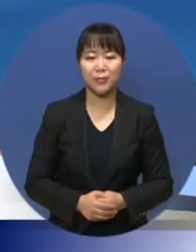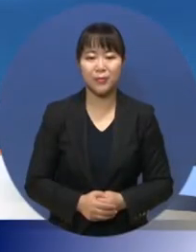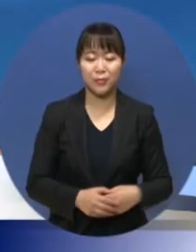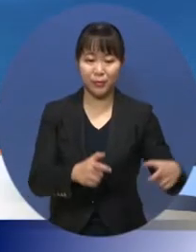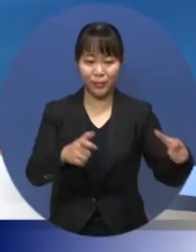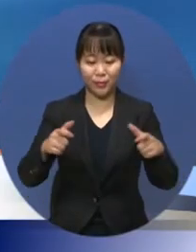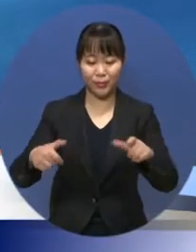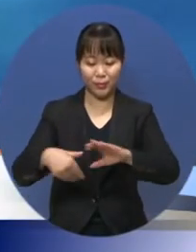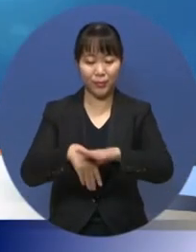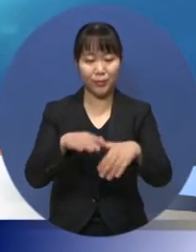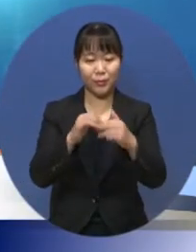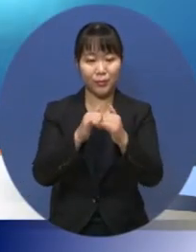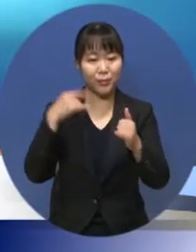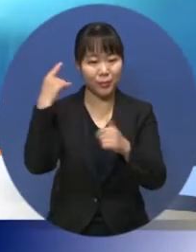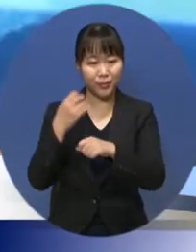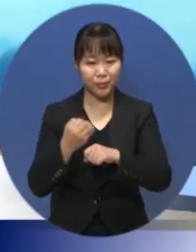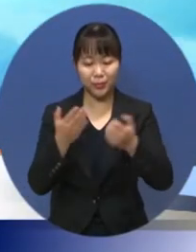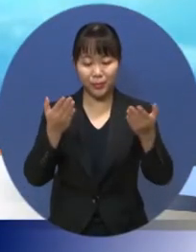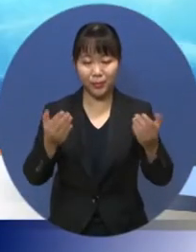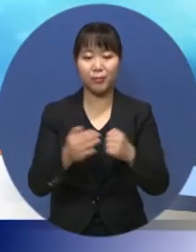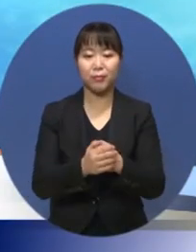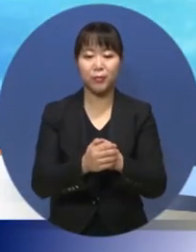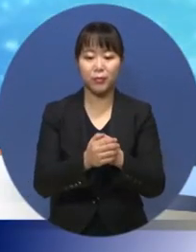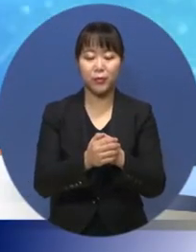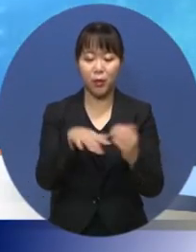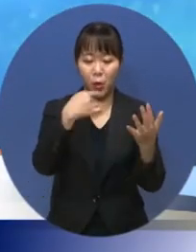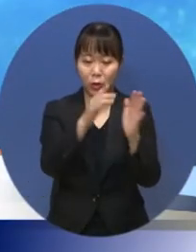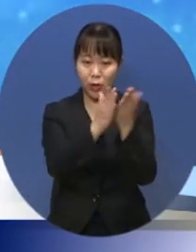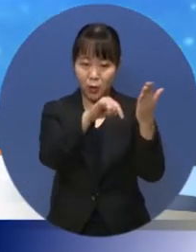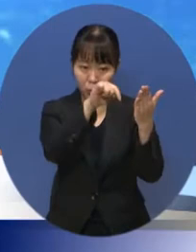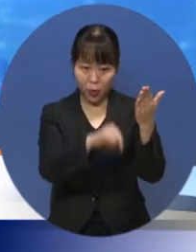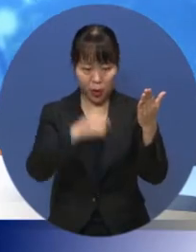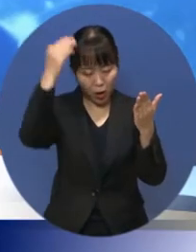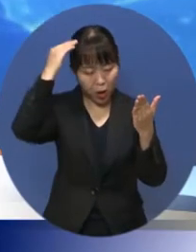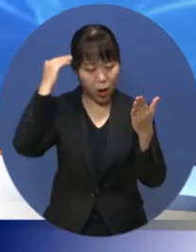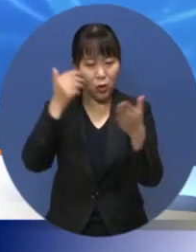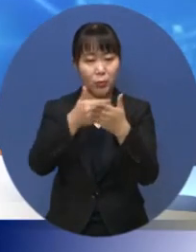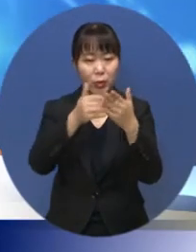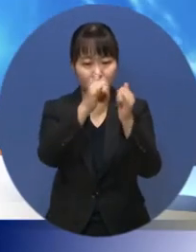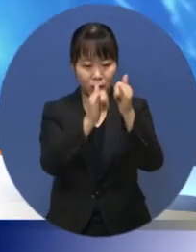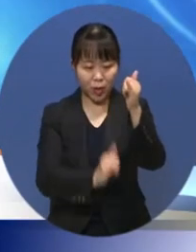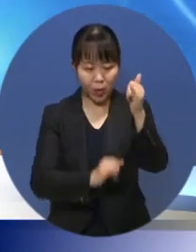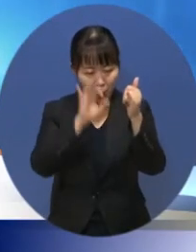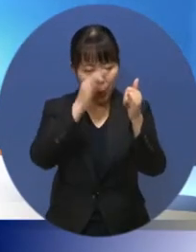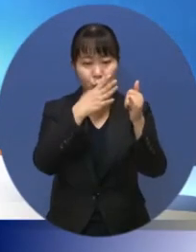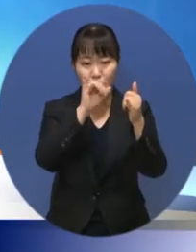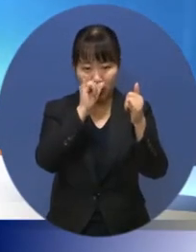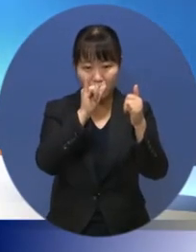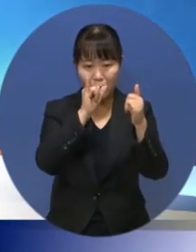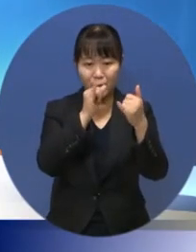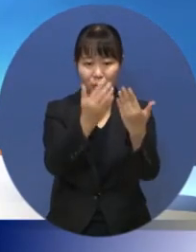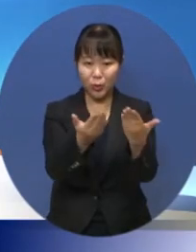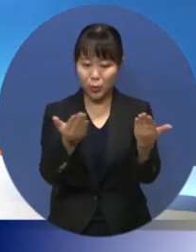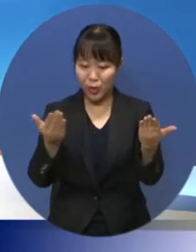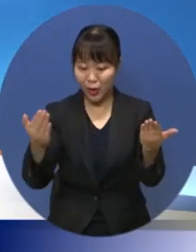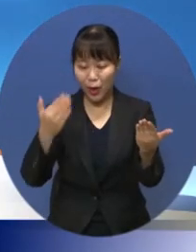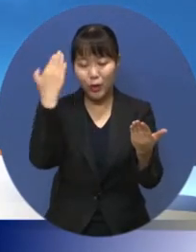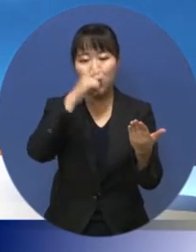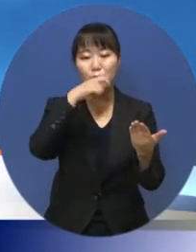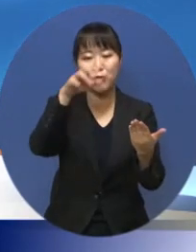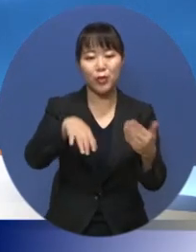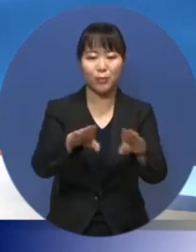지역의 문화가 소식 전해드립니다 교과서 수록 한국 미술사를 만날 수 있는 전시회가 여수에서